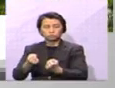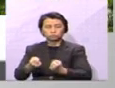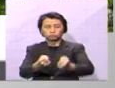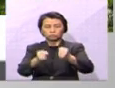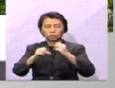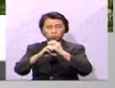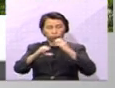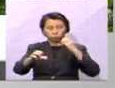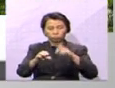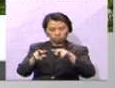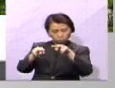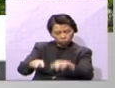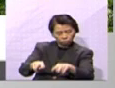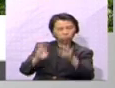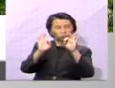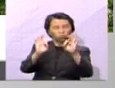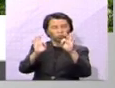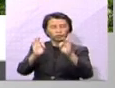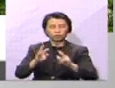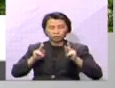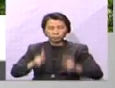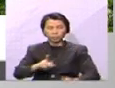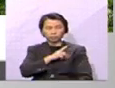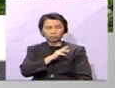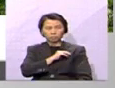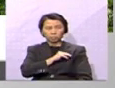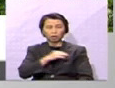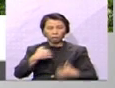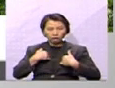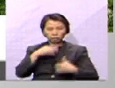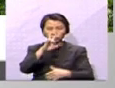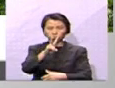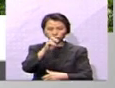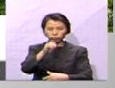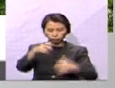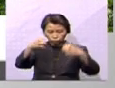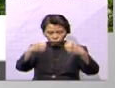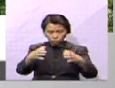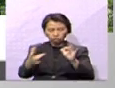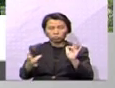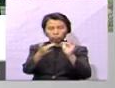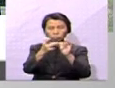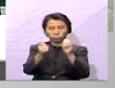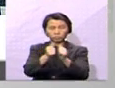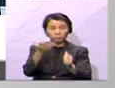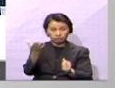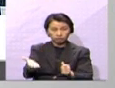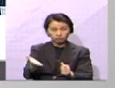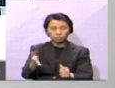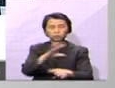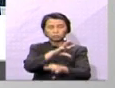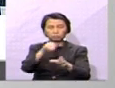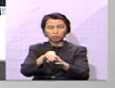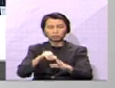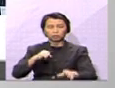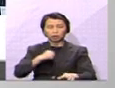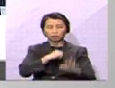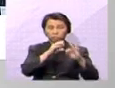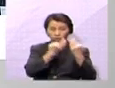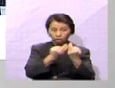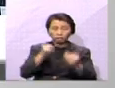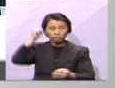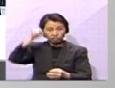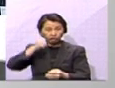dan berada dalam keadaan stabil pihak Kementerian mengesan 70 kontak yang pernah berhubung dengan pesakit ini termasuk ahli keluarga